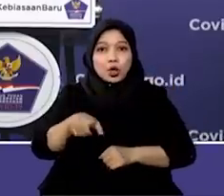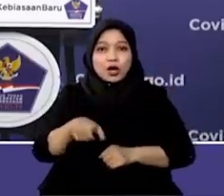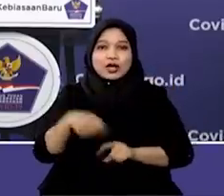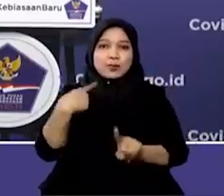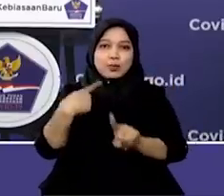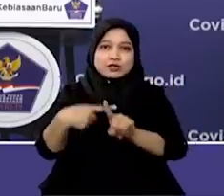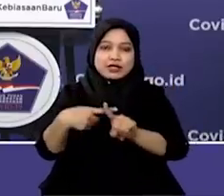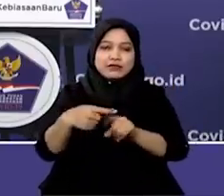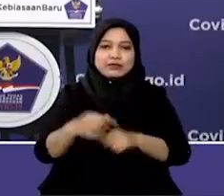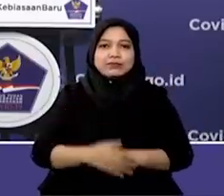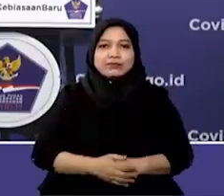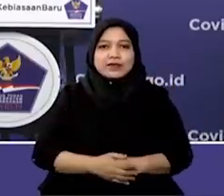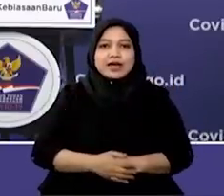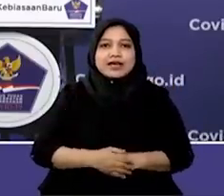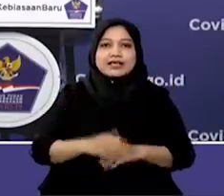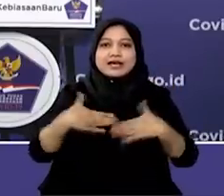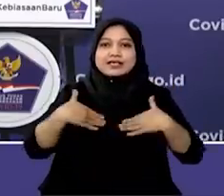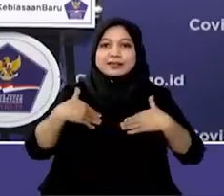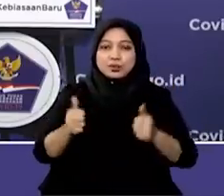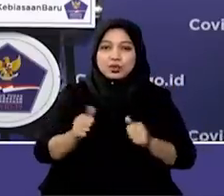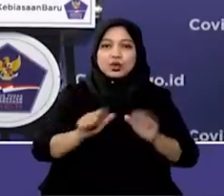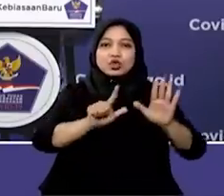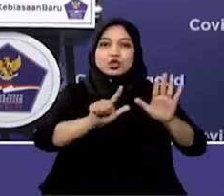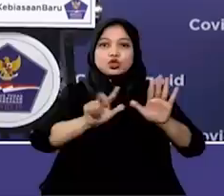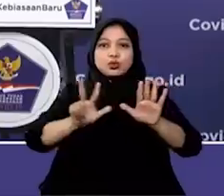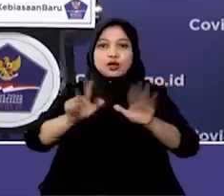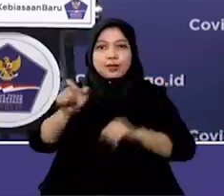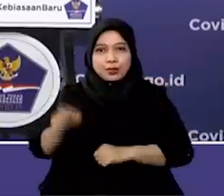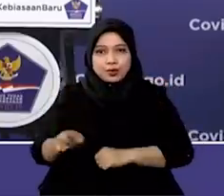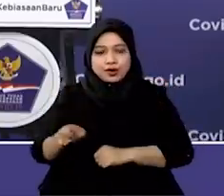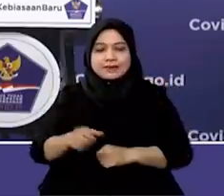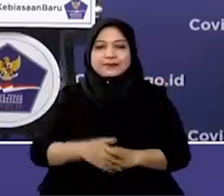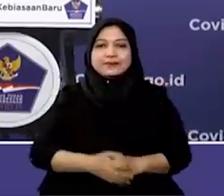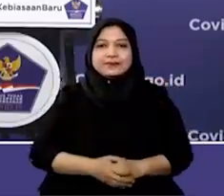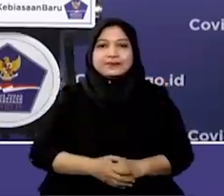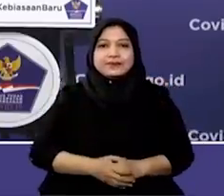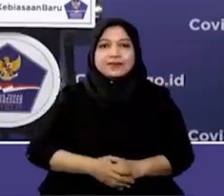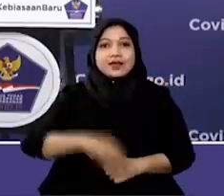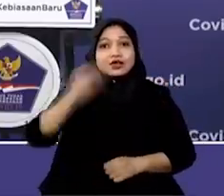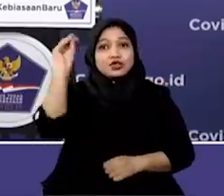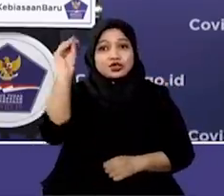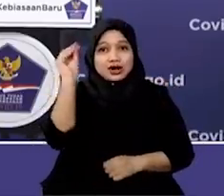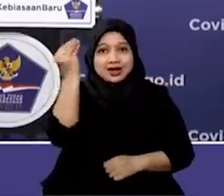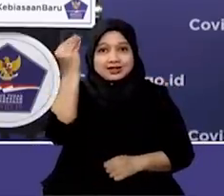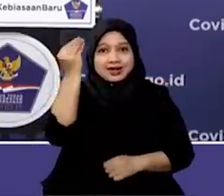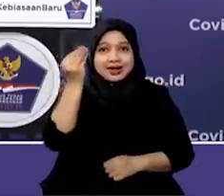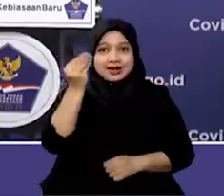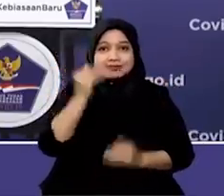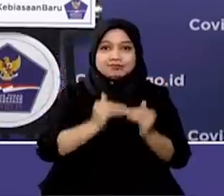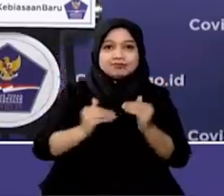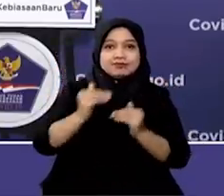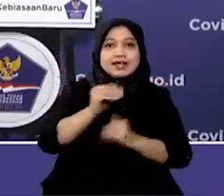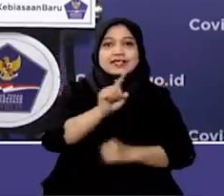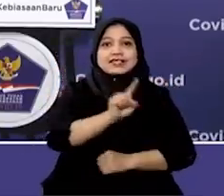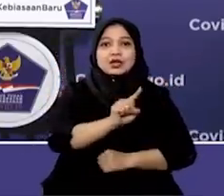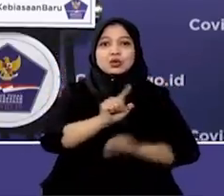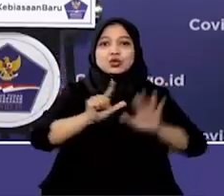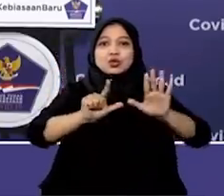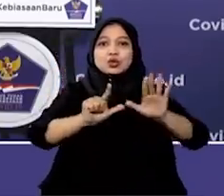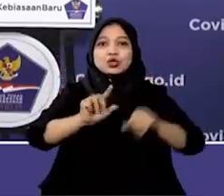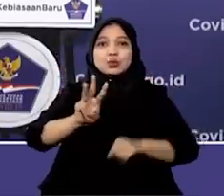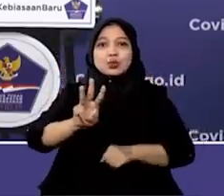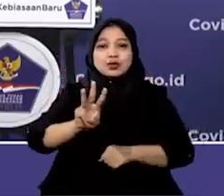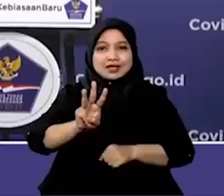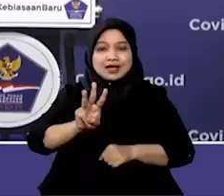dan melaporkan sembuh 78 orang DKI Jakarta 173